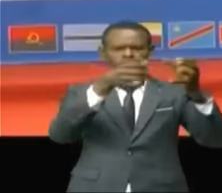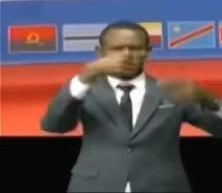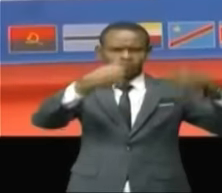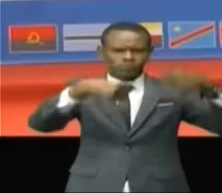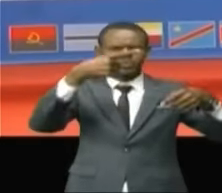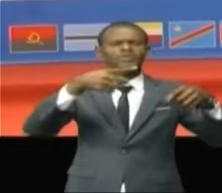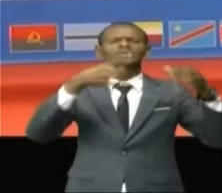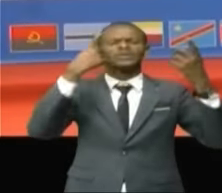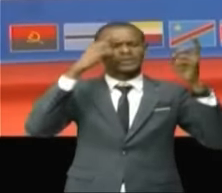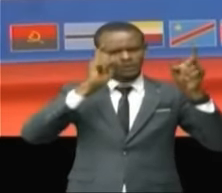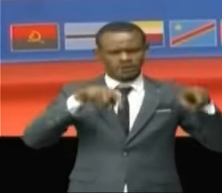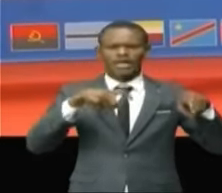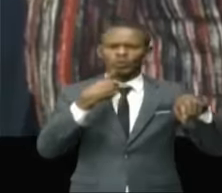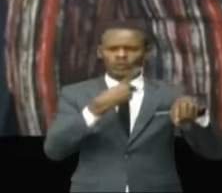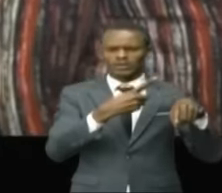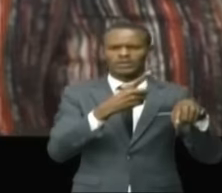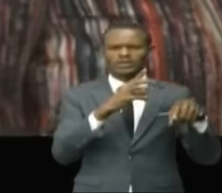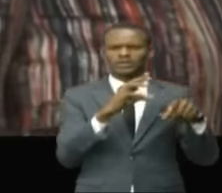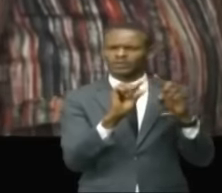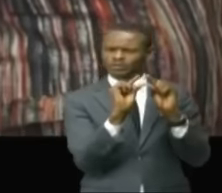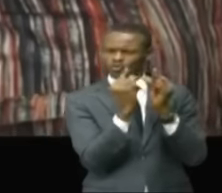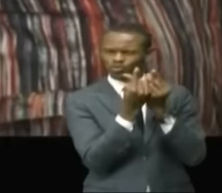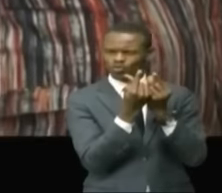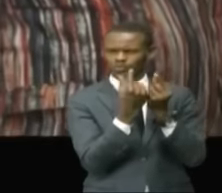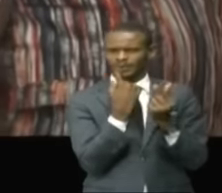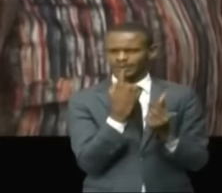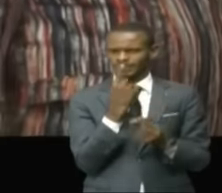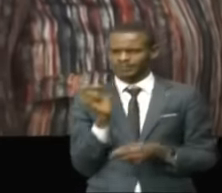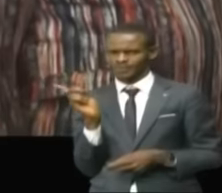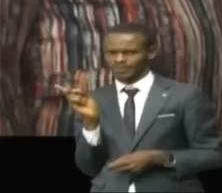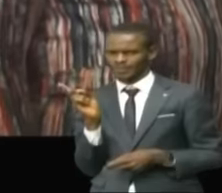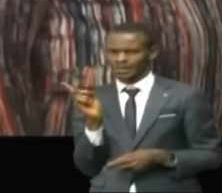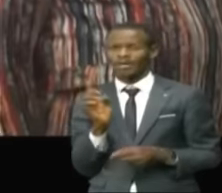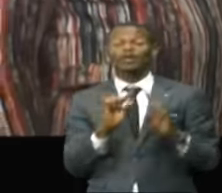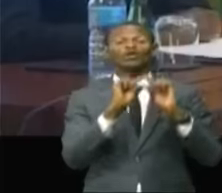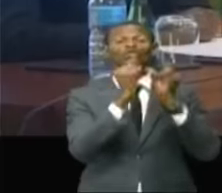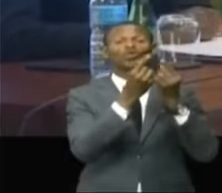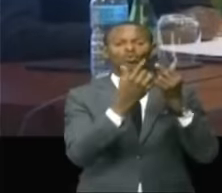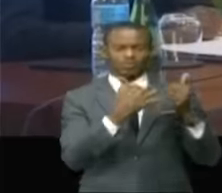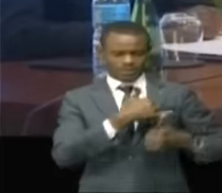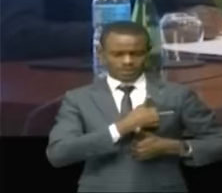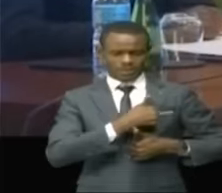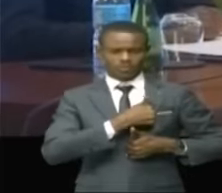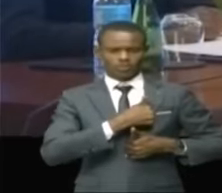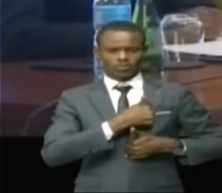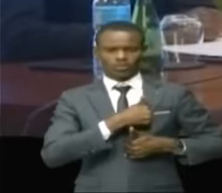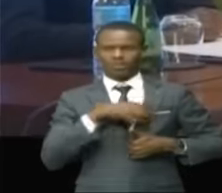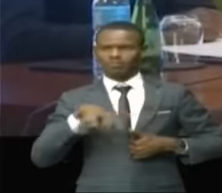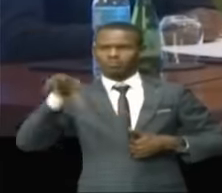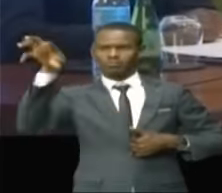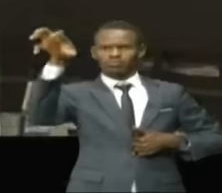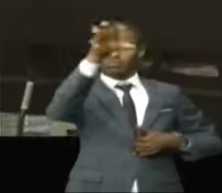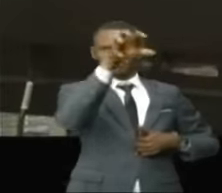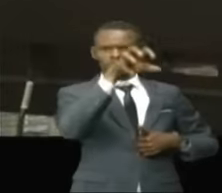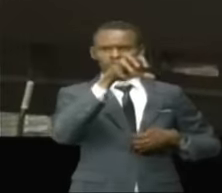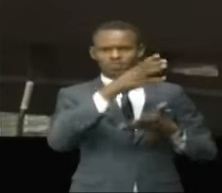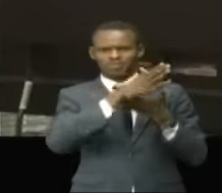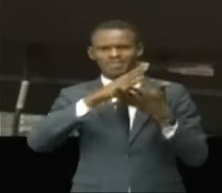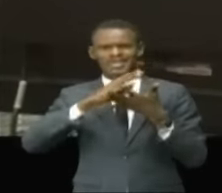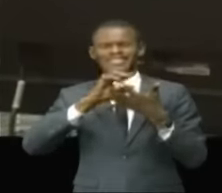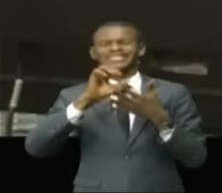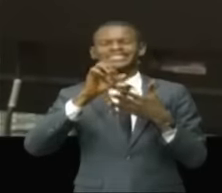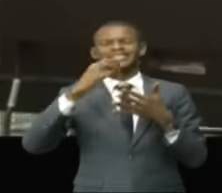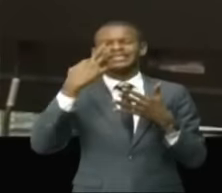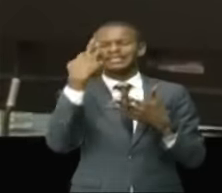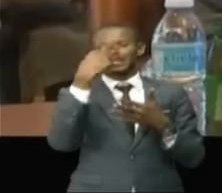de la SADC sera déployé dans la partie orientale de la République démocratique du Congo pour établir la paix dans ce coin du pays en